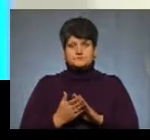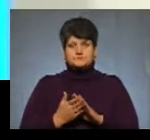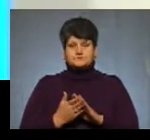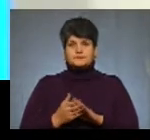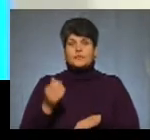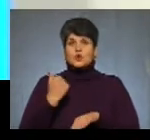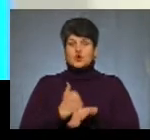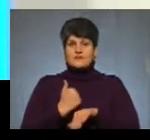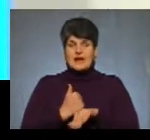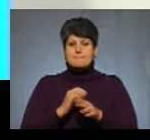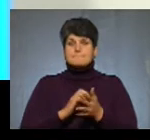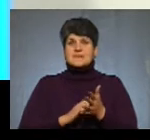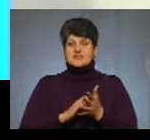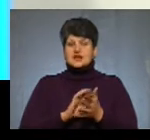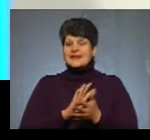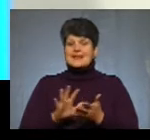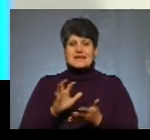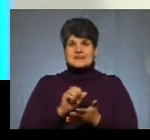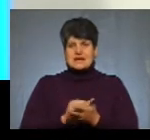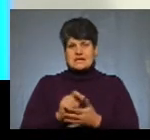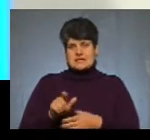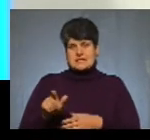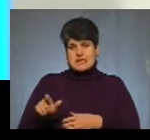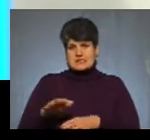Основна причина – це незайнятість населення або